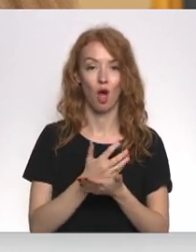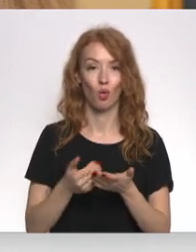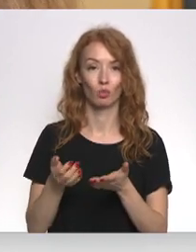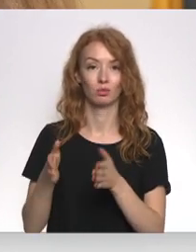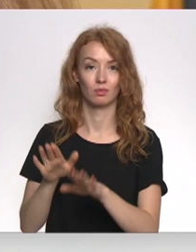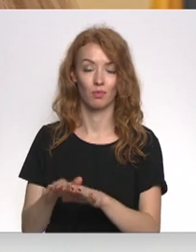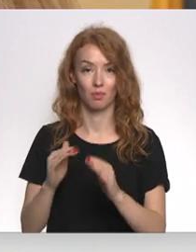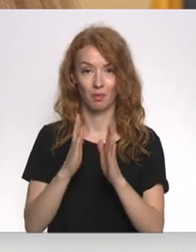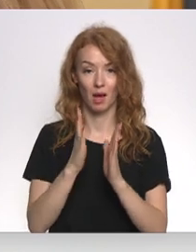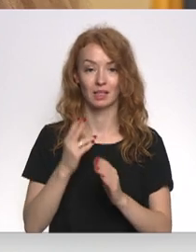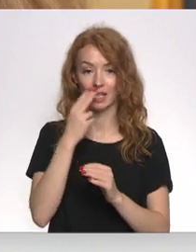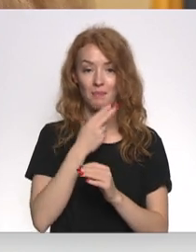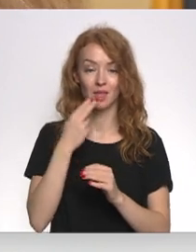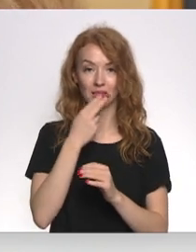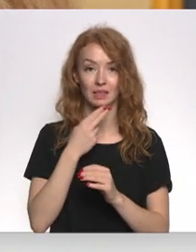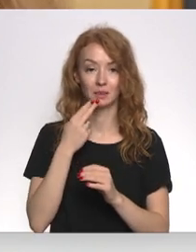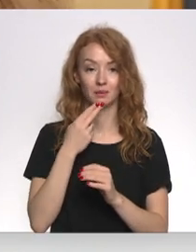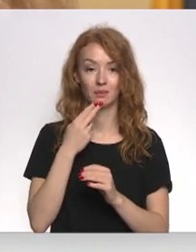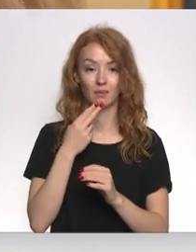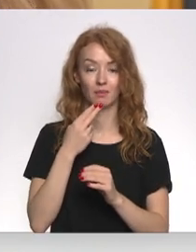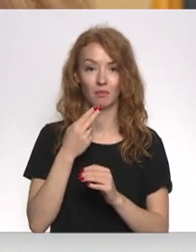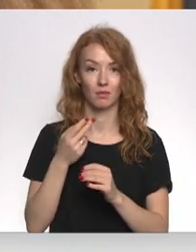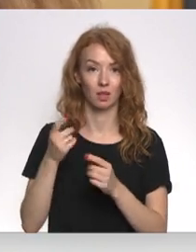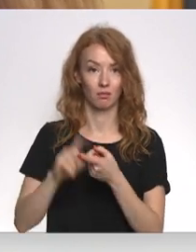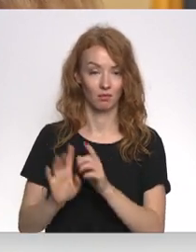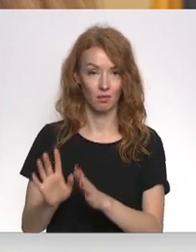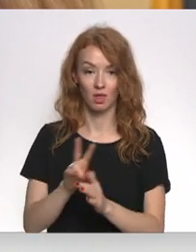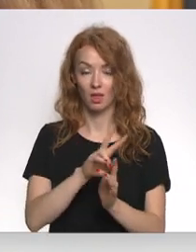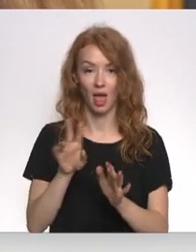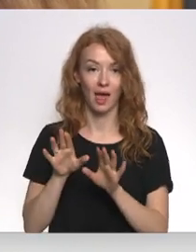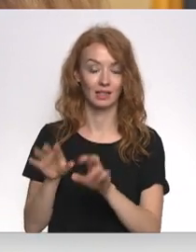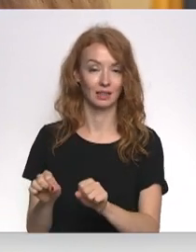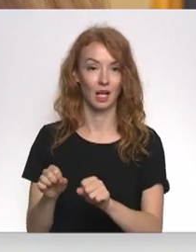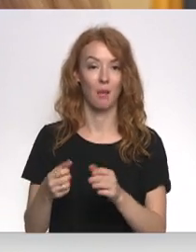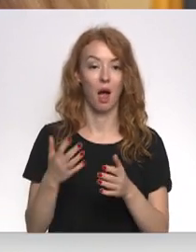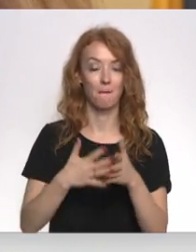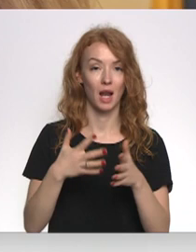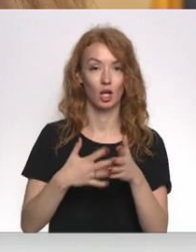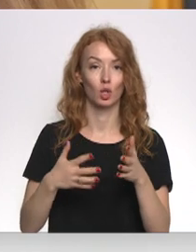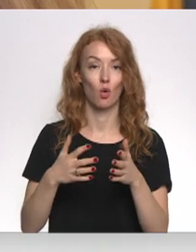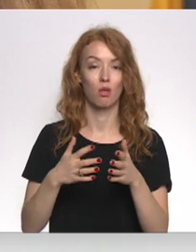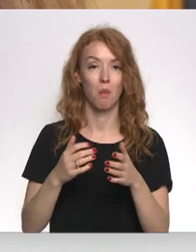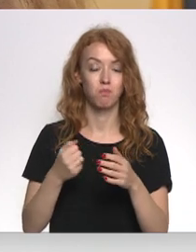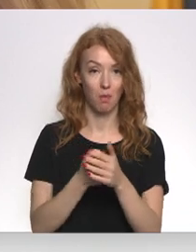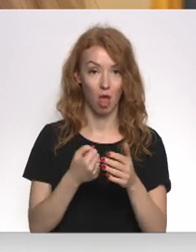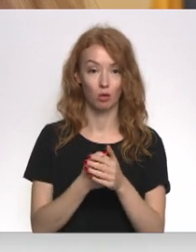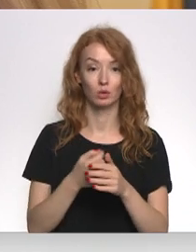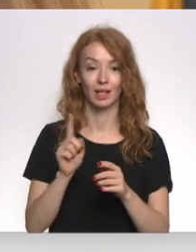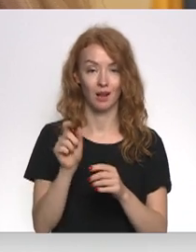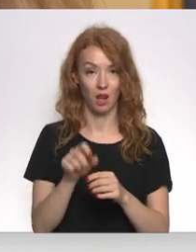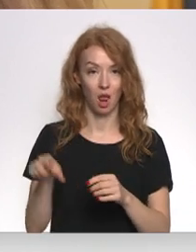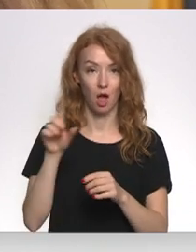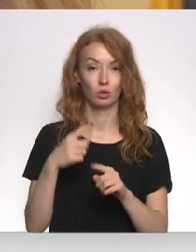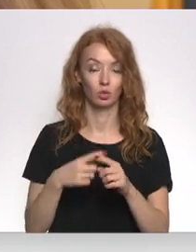atstājam mājsaimniecības rokās, ko neaiztiekam aprēķinot pabalstu, ir lielāks, un līdz ar to arī